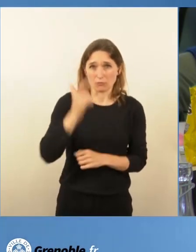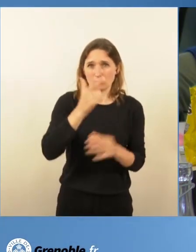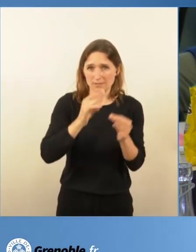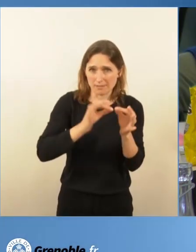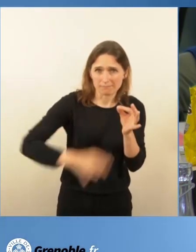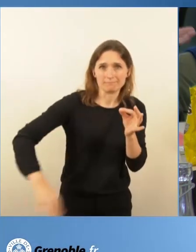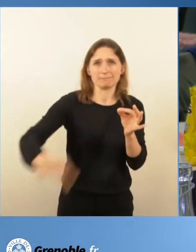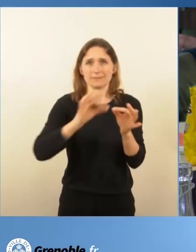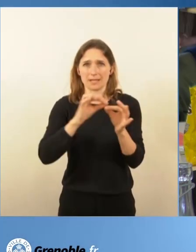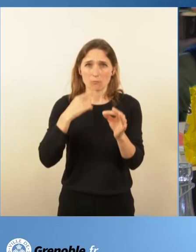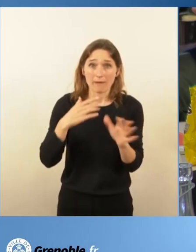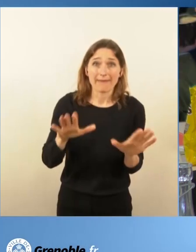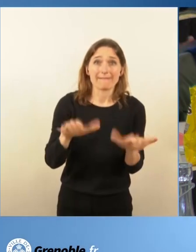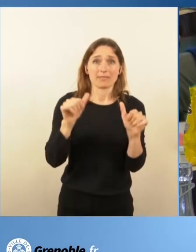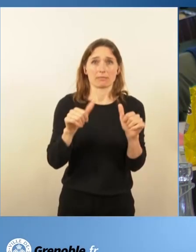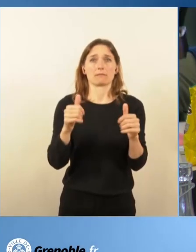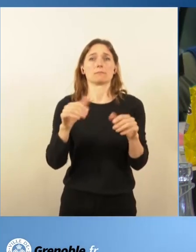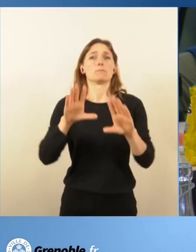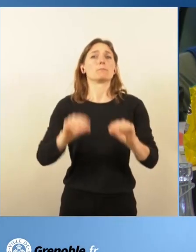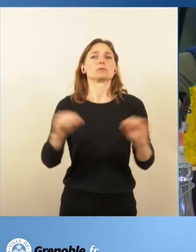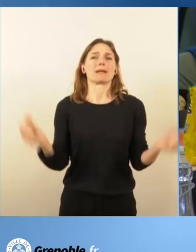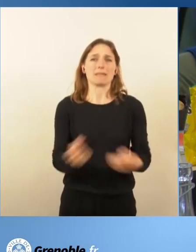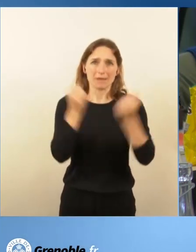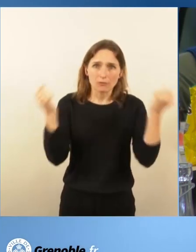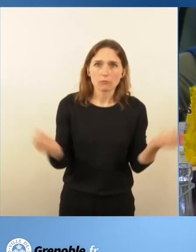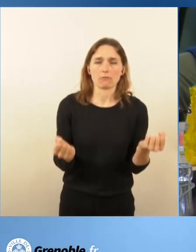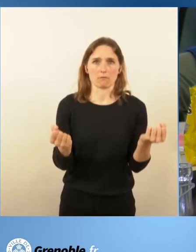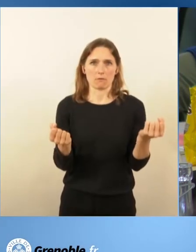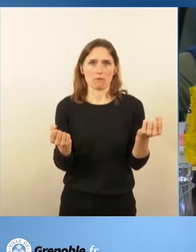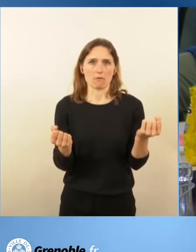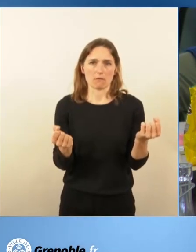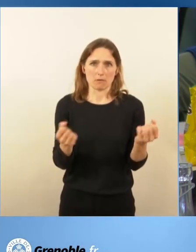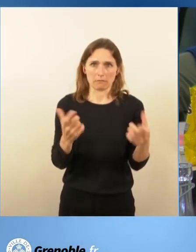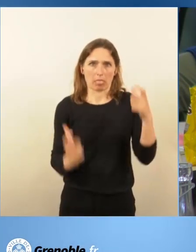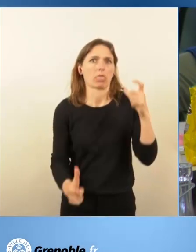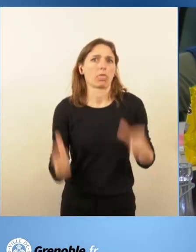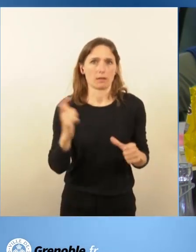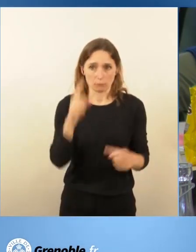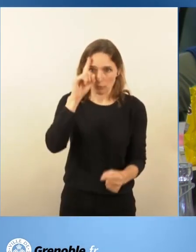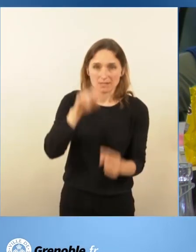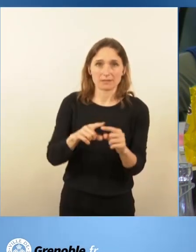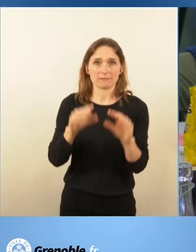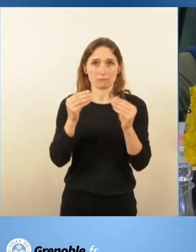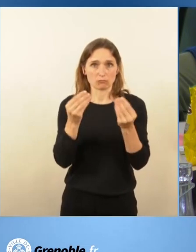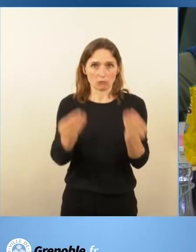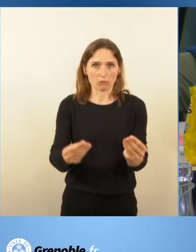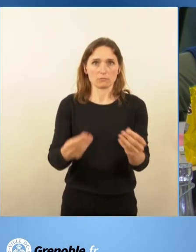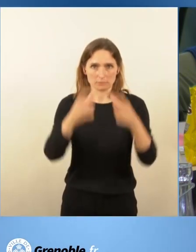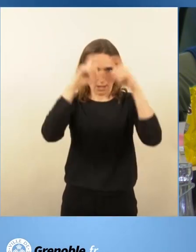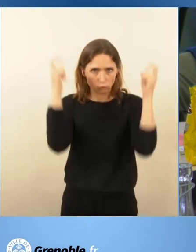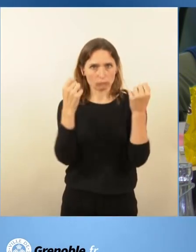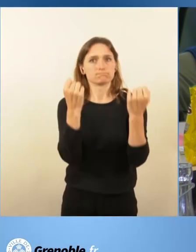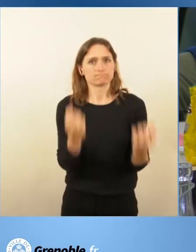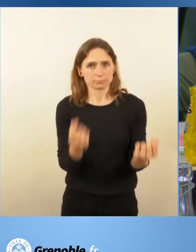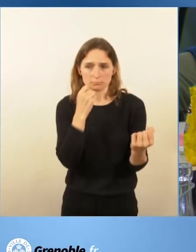des animateurs et animatrices de périscolaire de manière à les fidéliser de manière à les garder pour rappel sur cette année